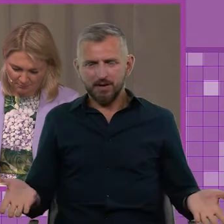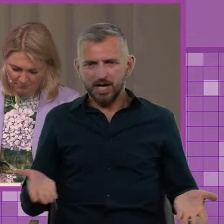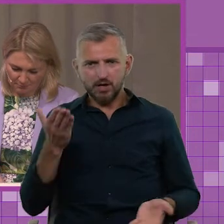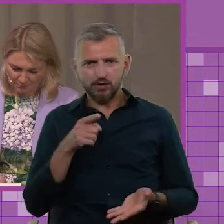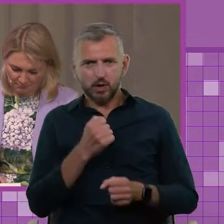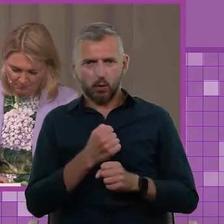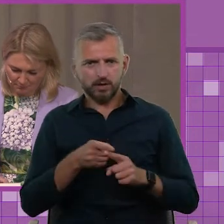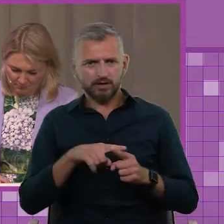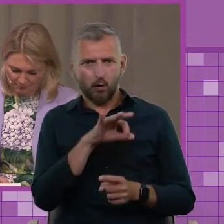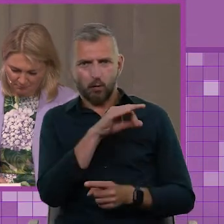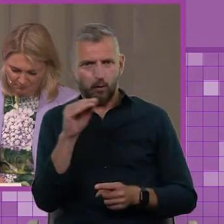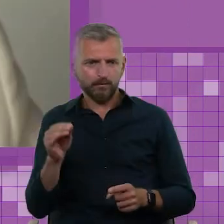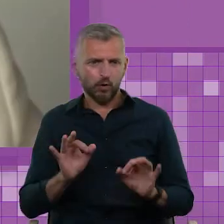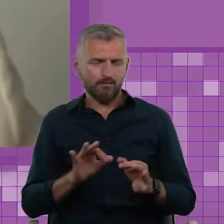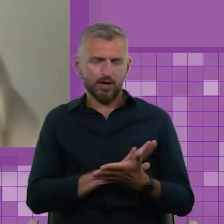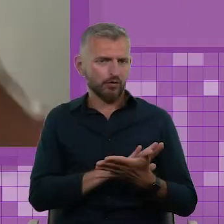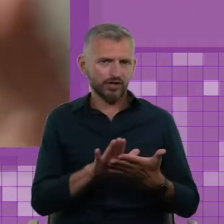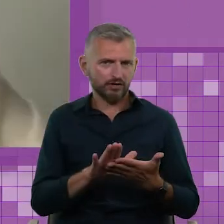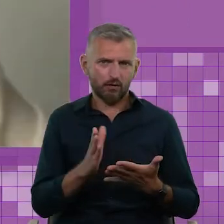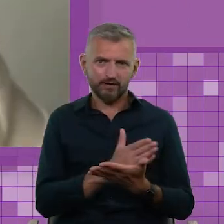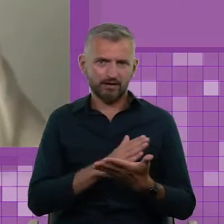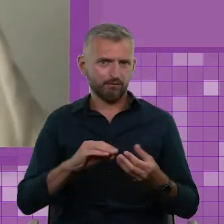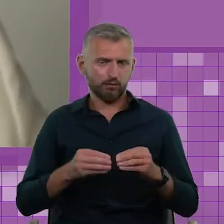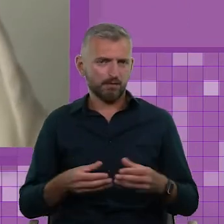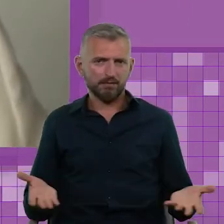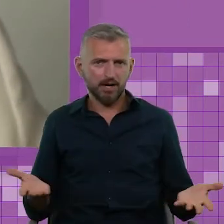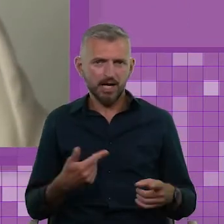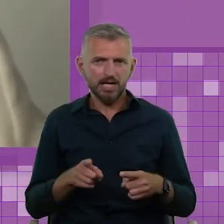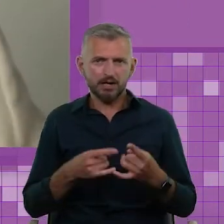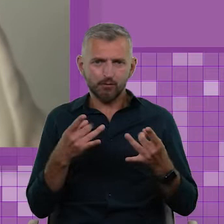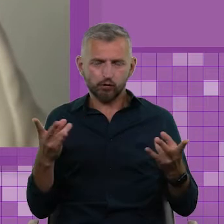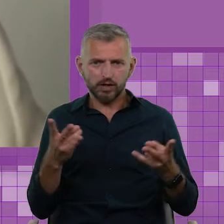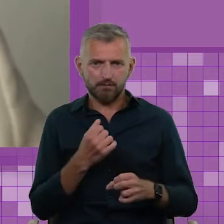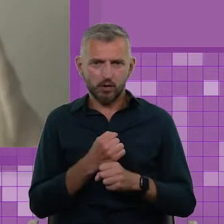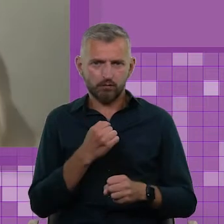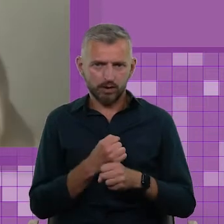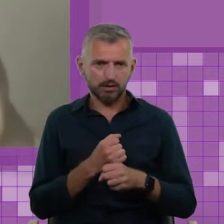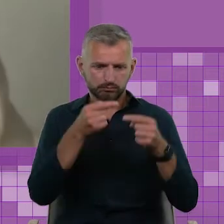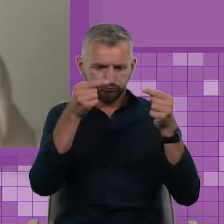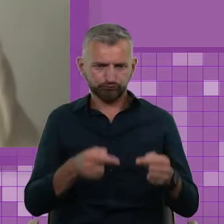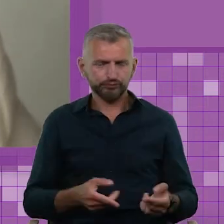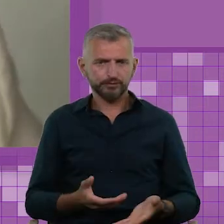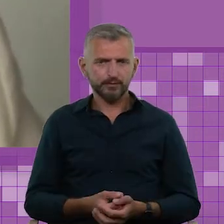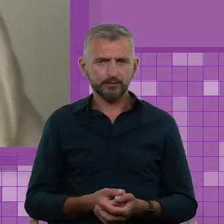ти робиш це офіційно, нормально, чисто, то взагалі це не є проблема, це просто треба робити за пайплайном.